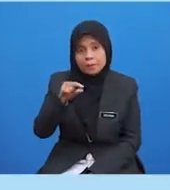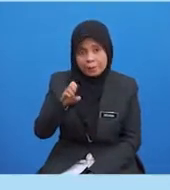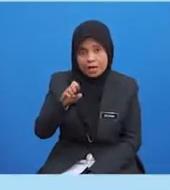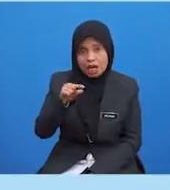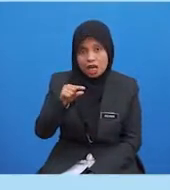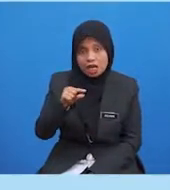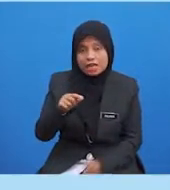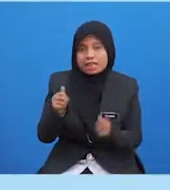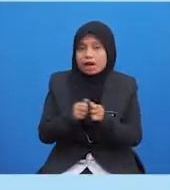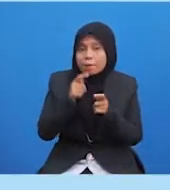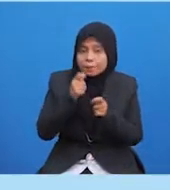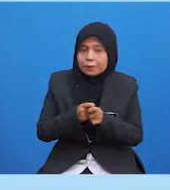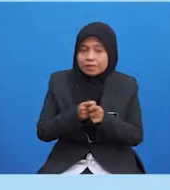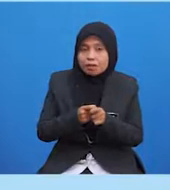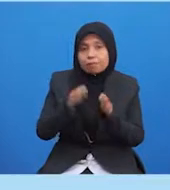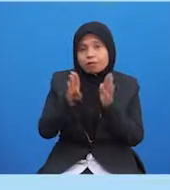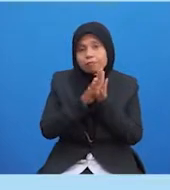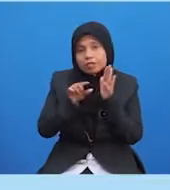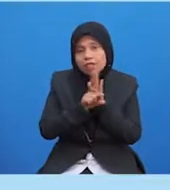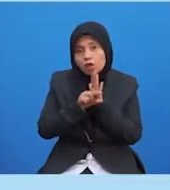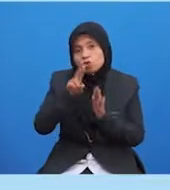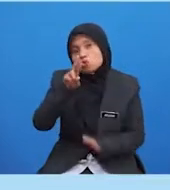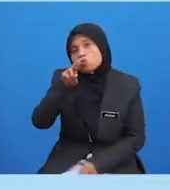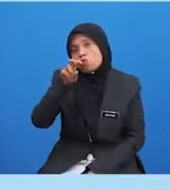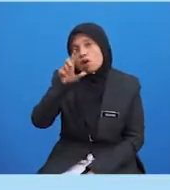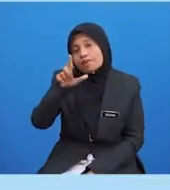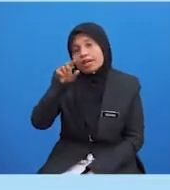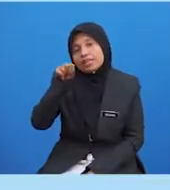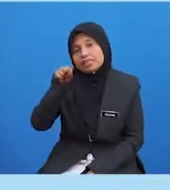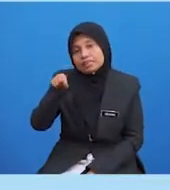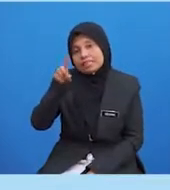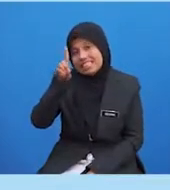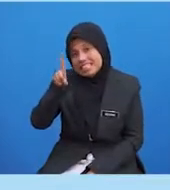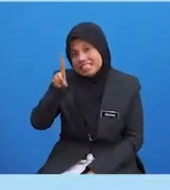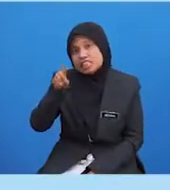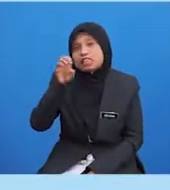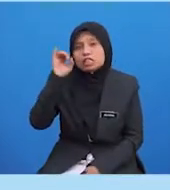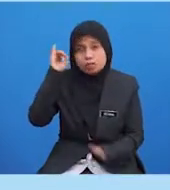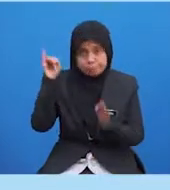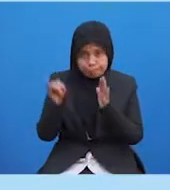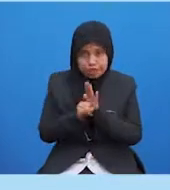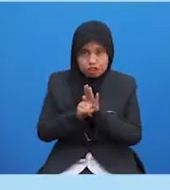dengan penetapan background image URL D image